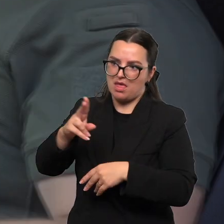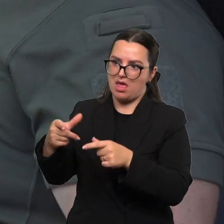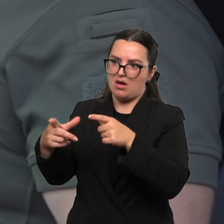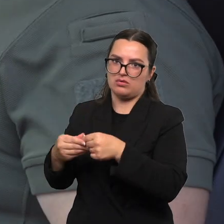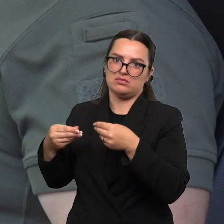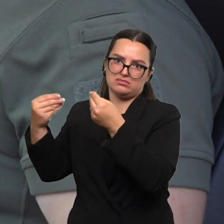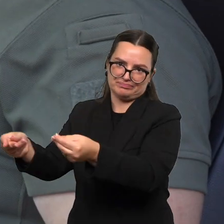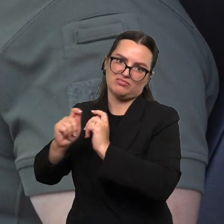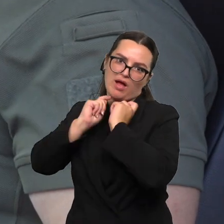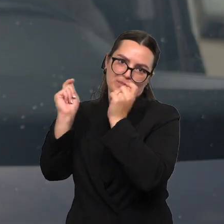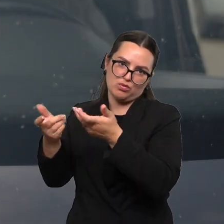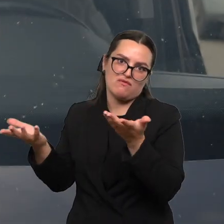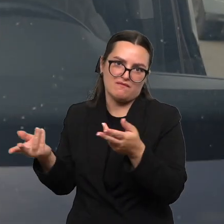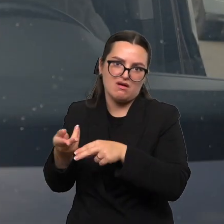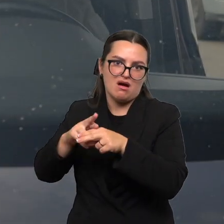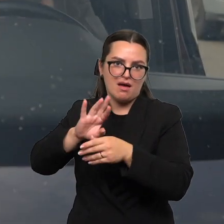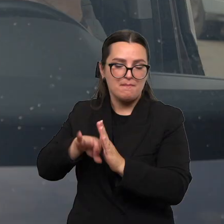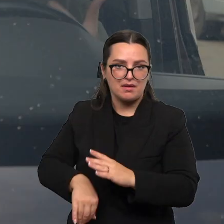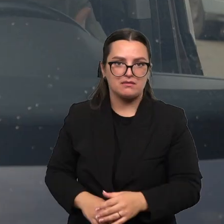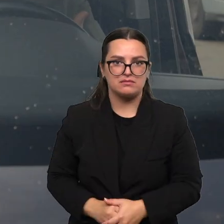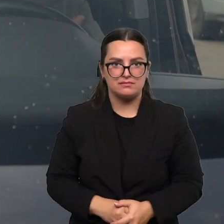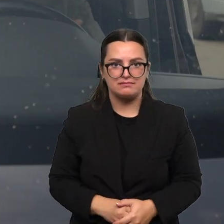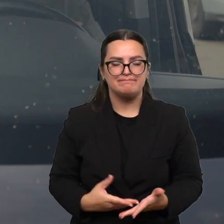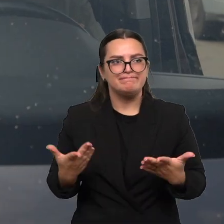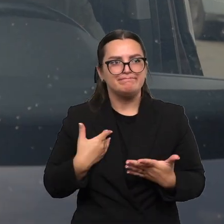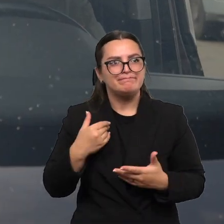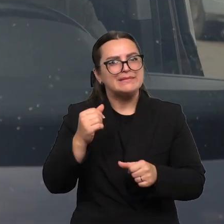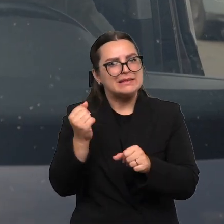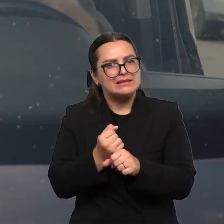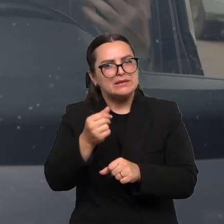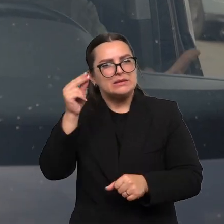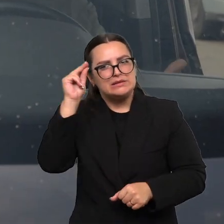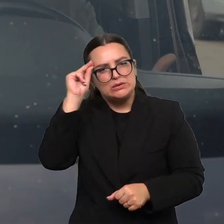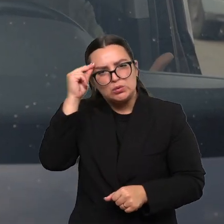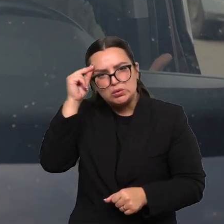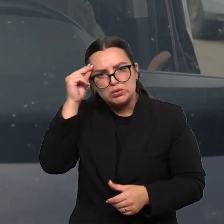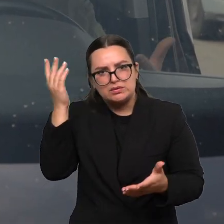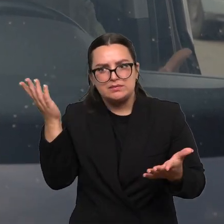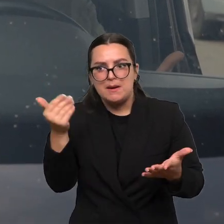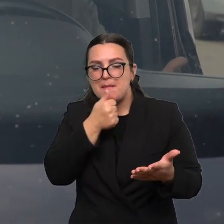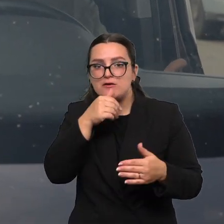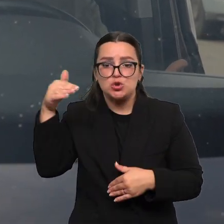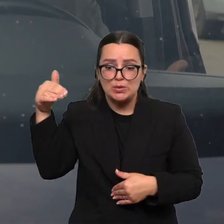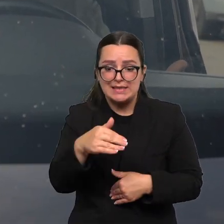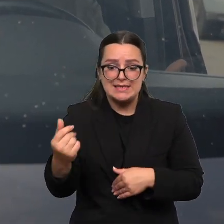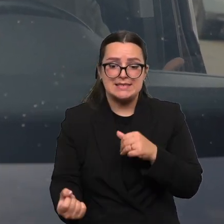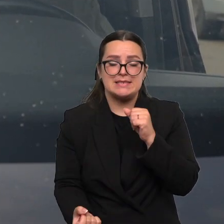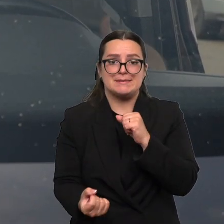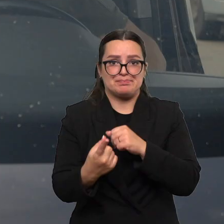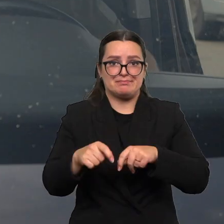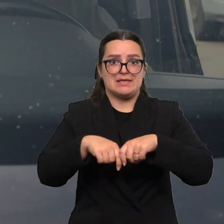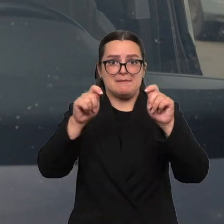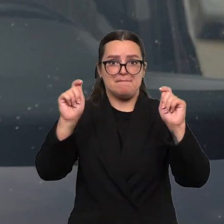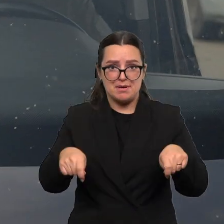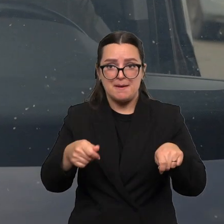jo visada turėti smulkesniais. Man dar vienas rūpestis, kad kai prasideda krizė, ar nebus bėdos dėl to, kad